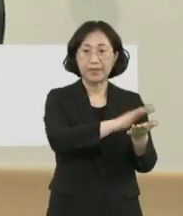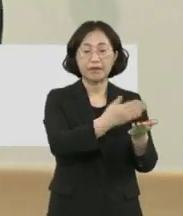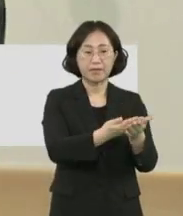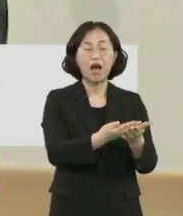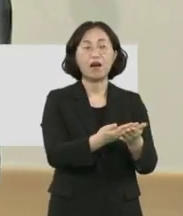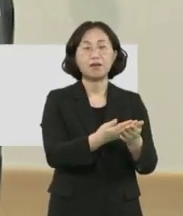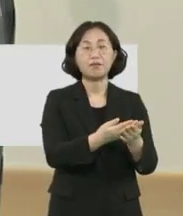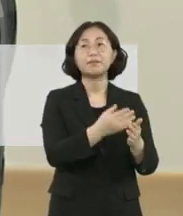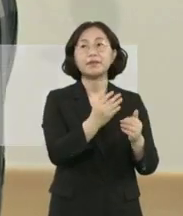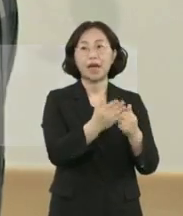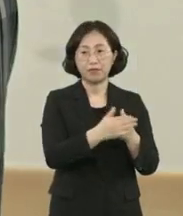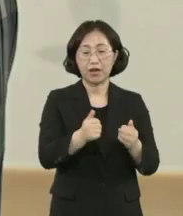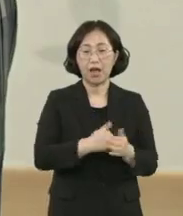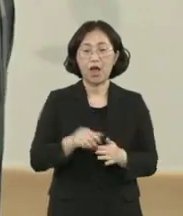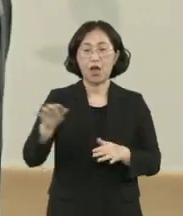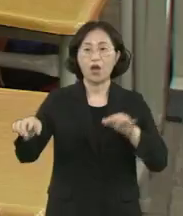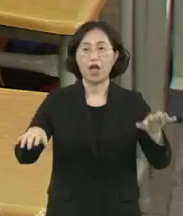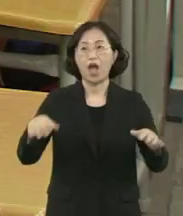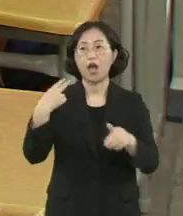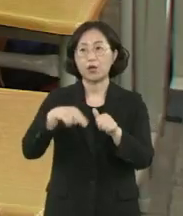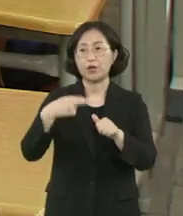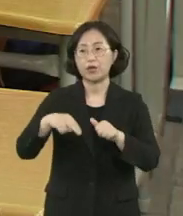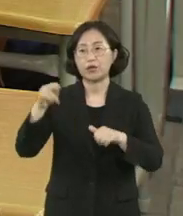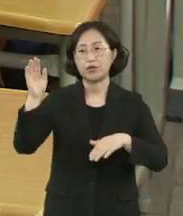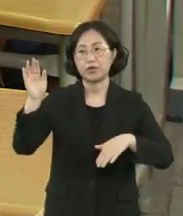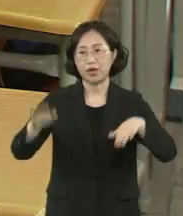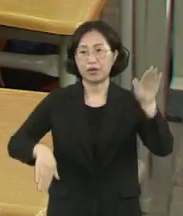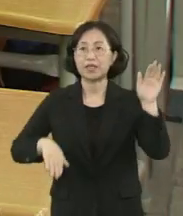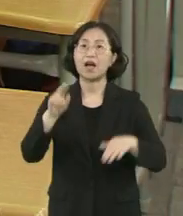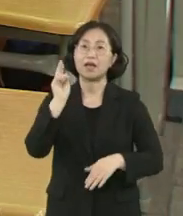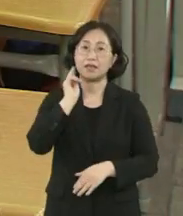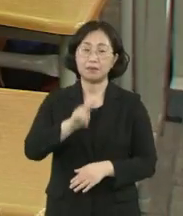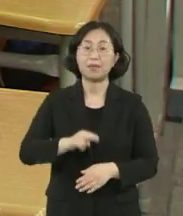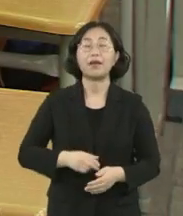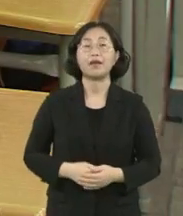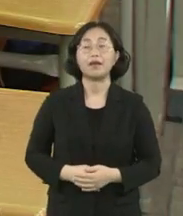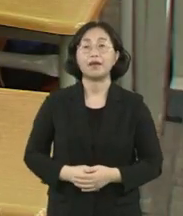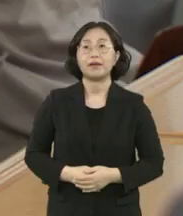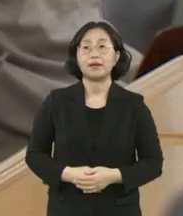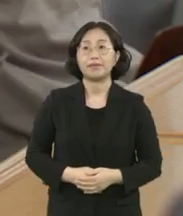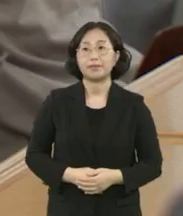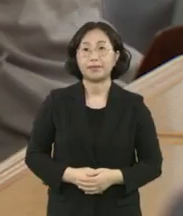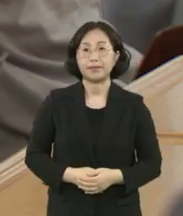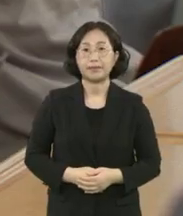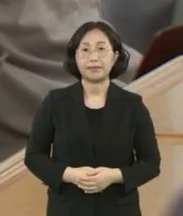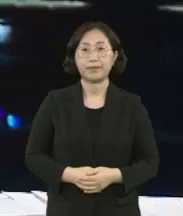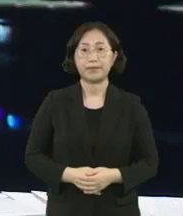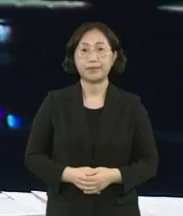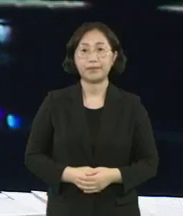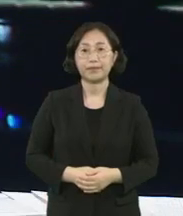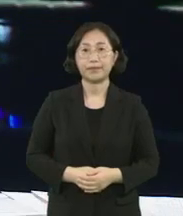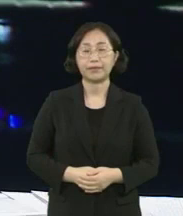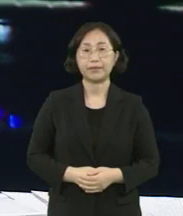영향으로 풀이되며 동서부 지역 간 교육 격차 심화 현상이 우려되고 있습니다.